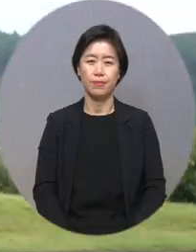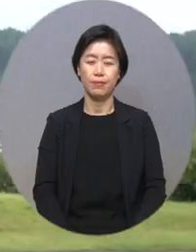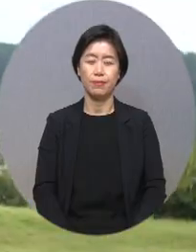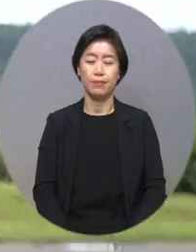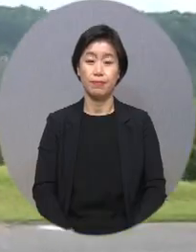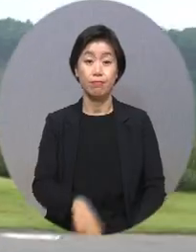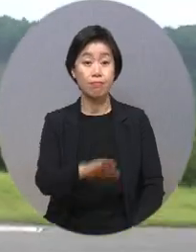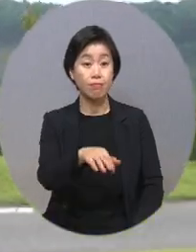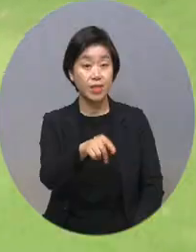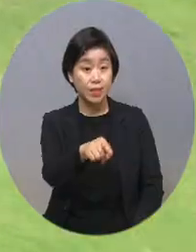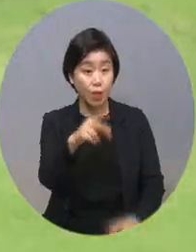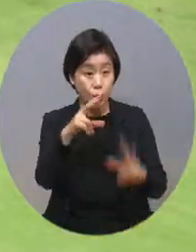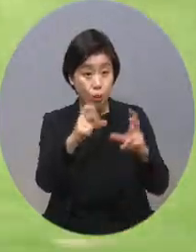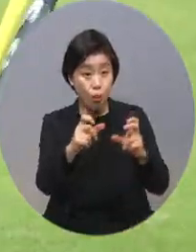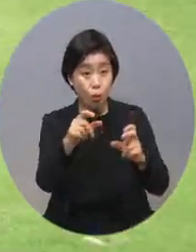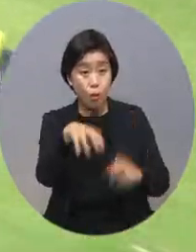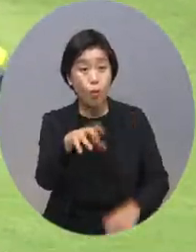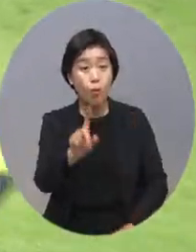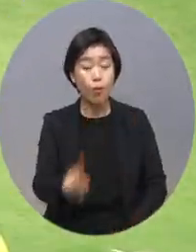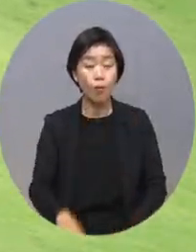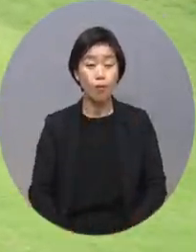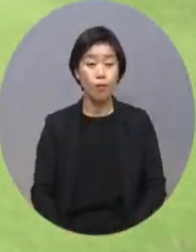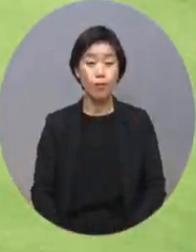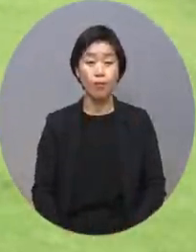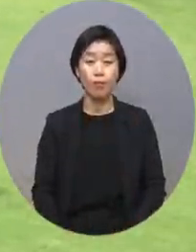영훈아 너 거 어딨지? 아